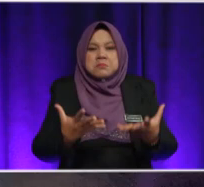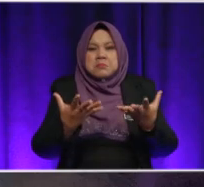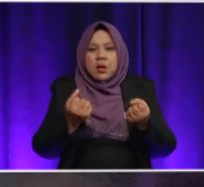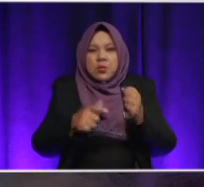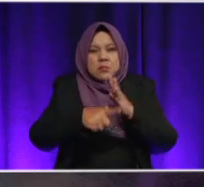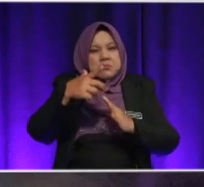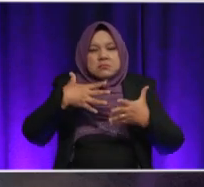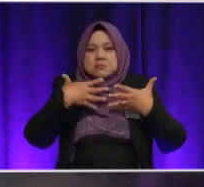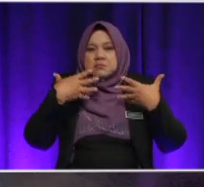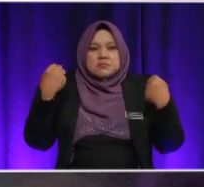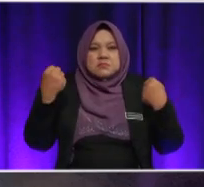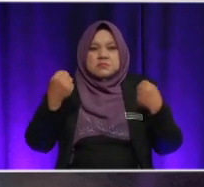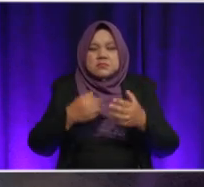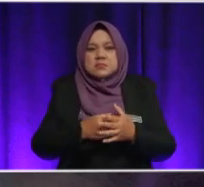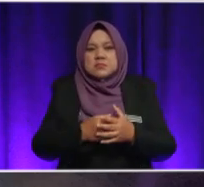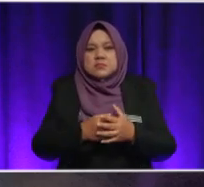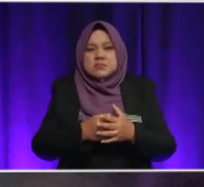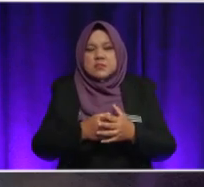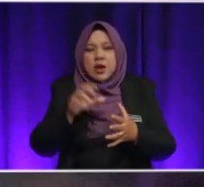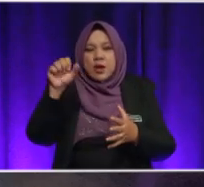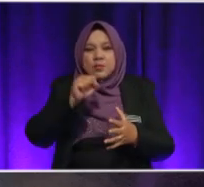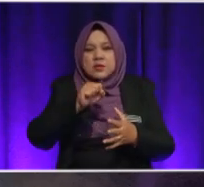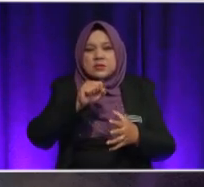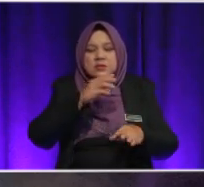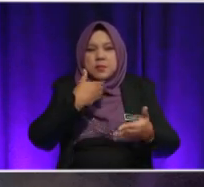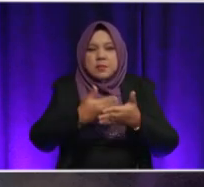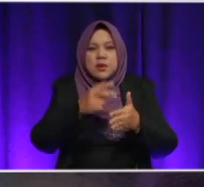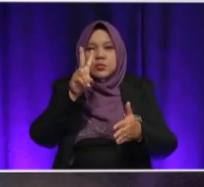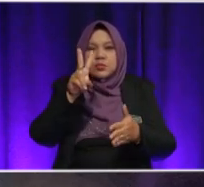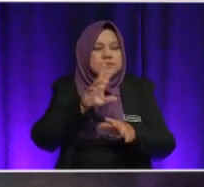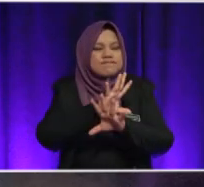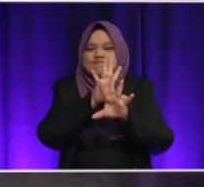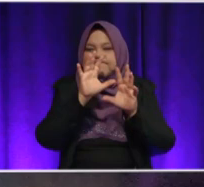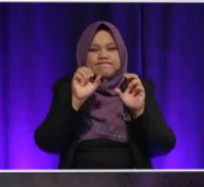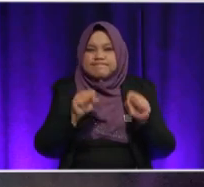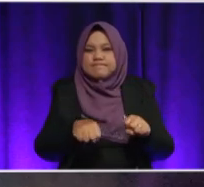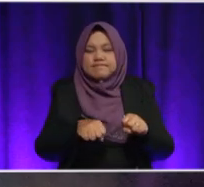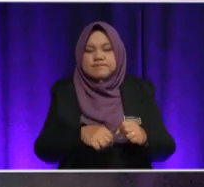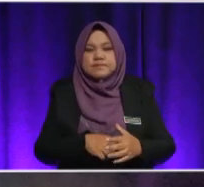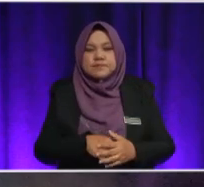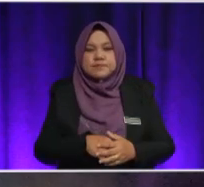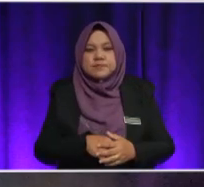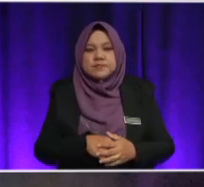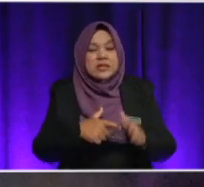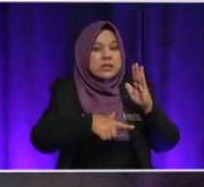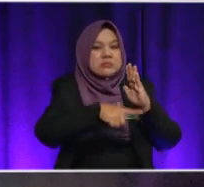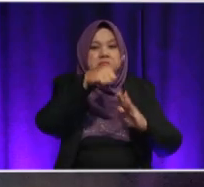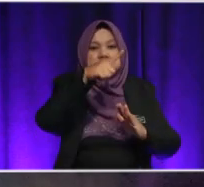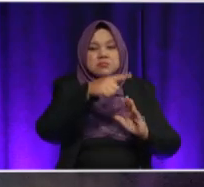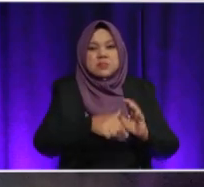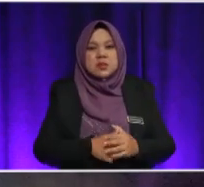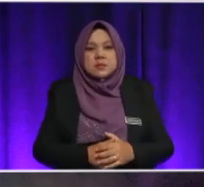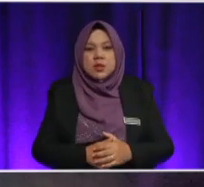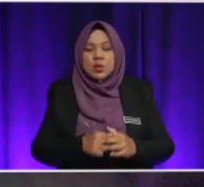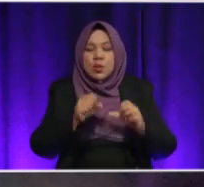sehat lebih banyak mereka ambil sampai dua biji ah tak boleh itu Dados berlebihannya akan